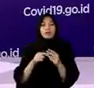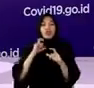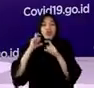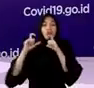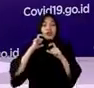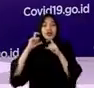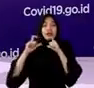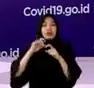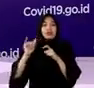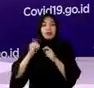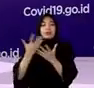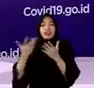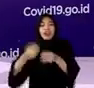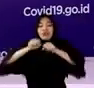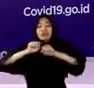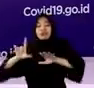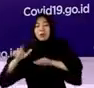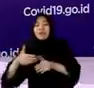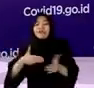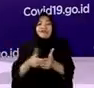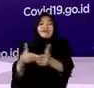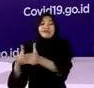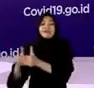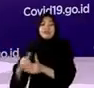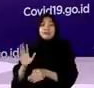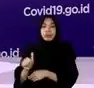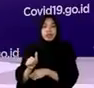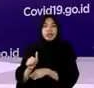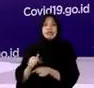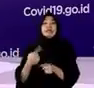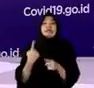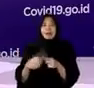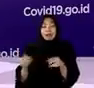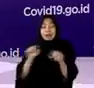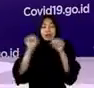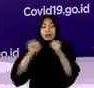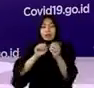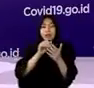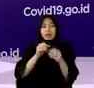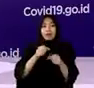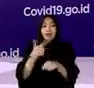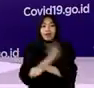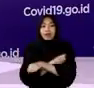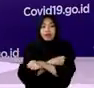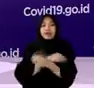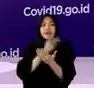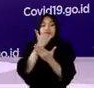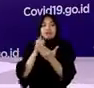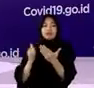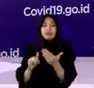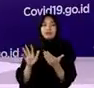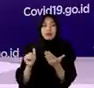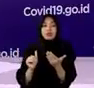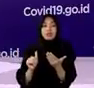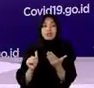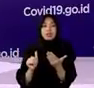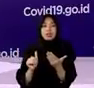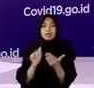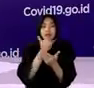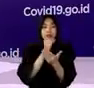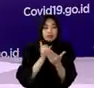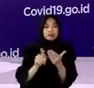yang dibutuhkan oleh masyarakat. Pemerintah terus mengevaluasi pelaksanaan vaksinasi sebagai input